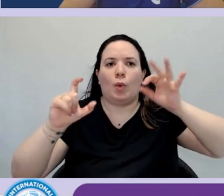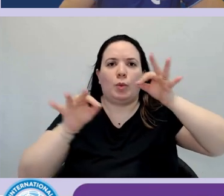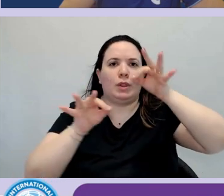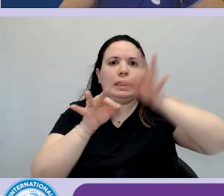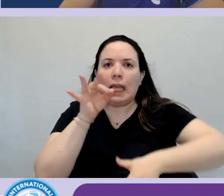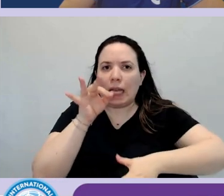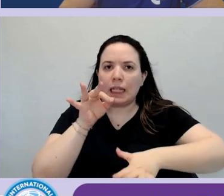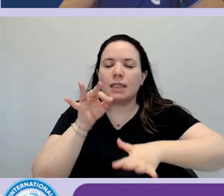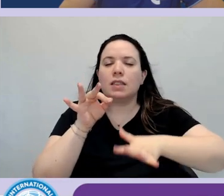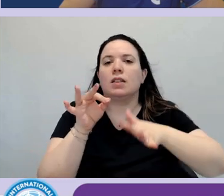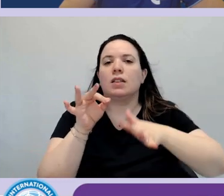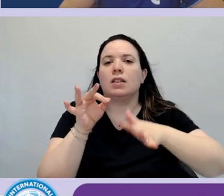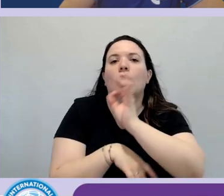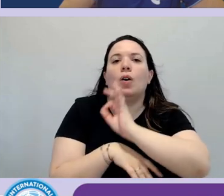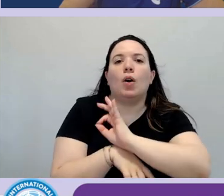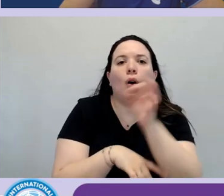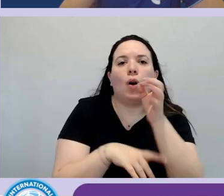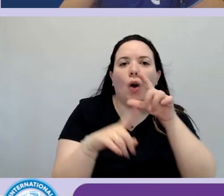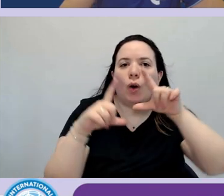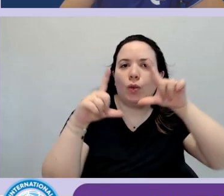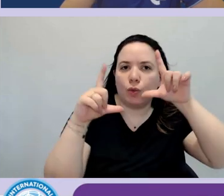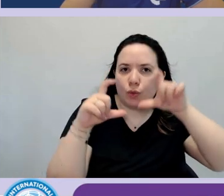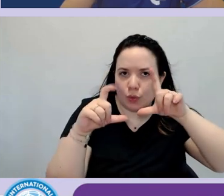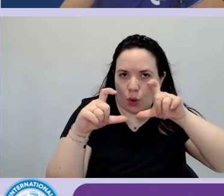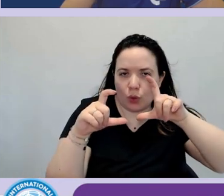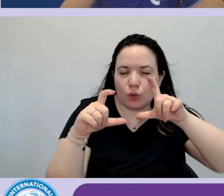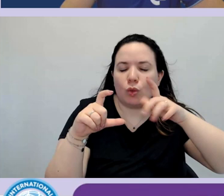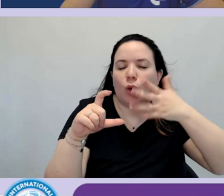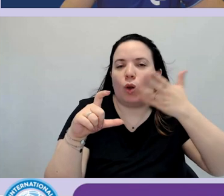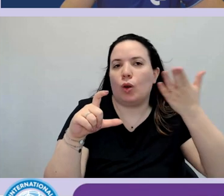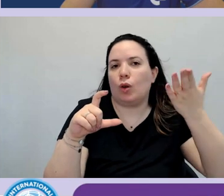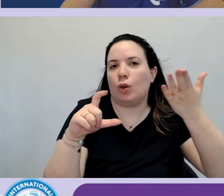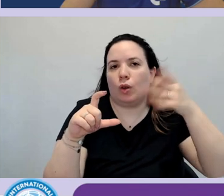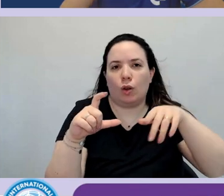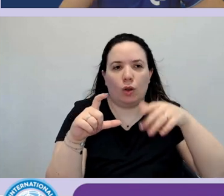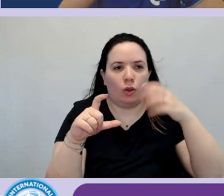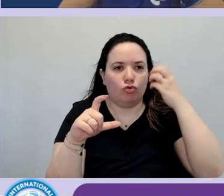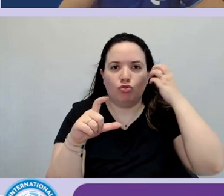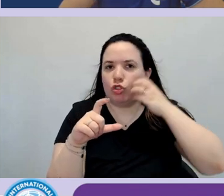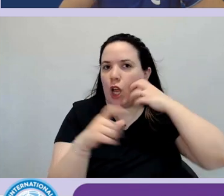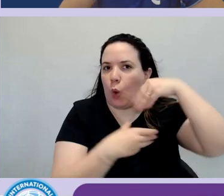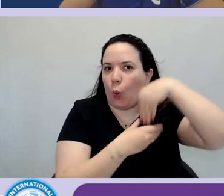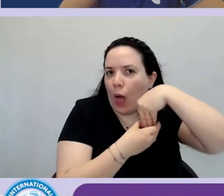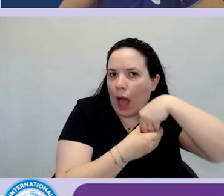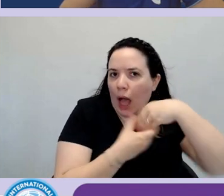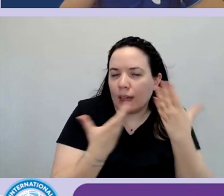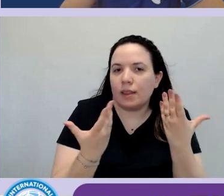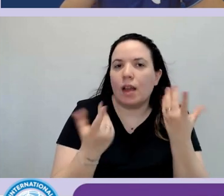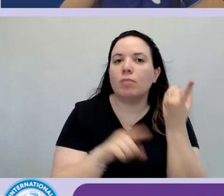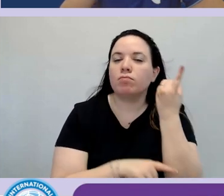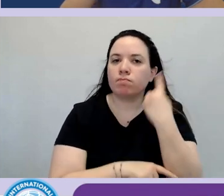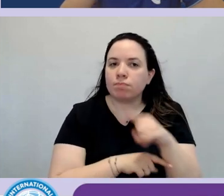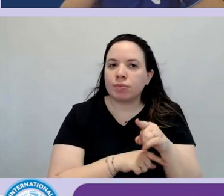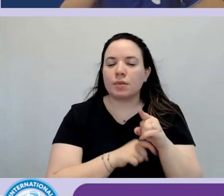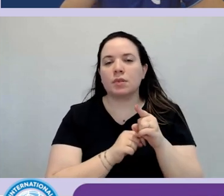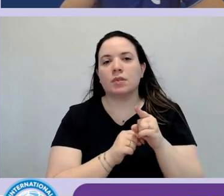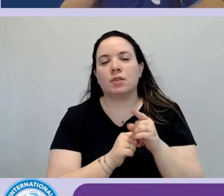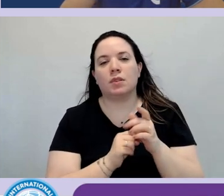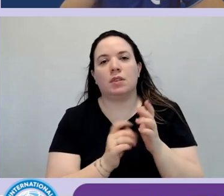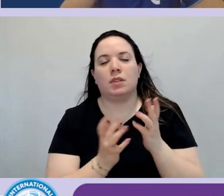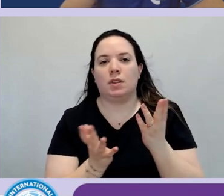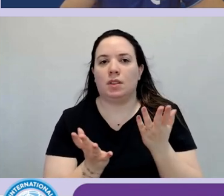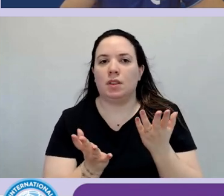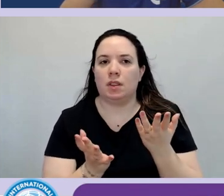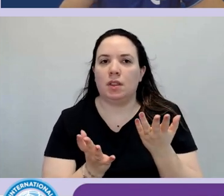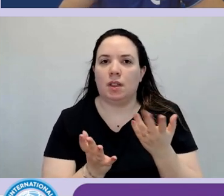in tempo reale piuttosto che delle foto contenute nella propria galleria fotografica del telefono e